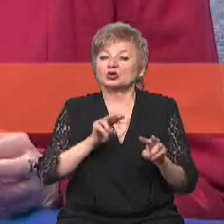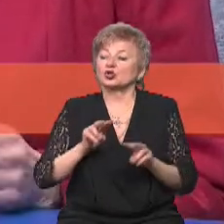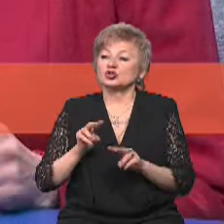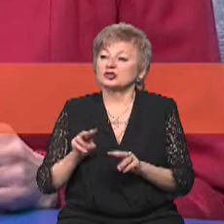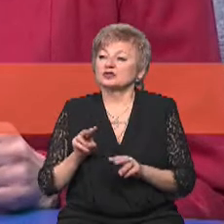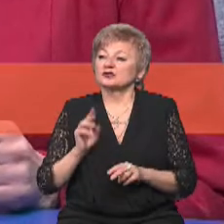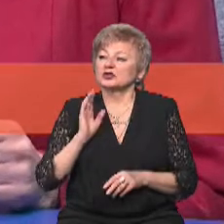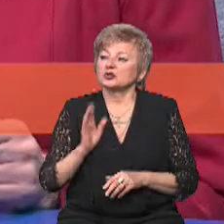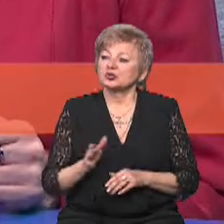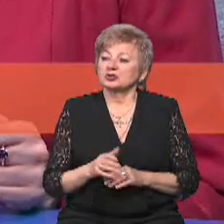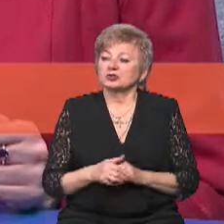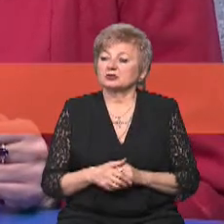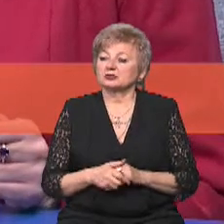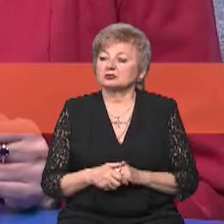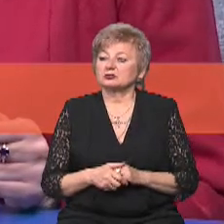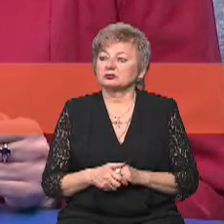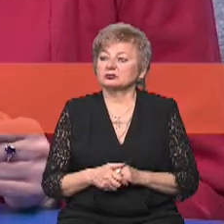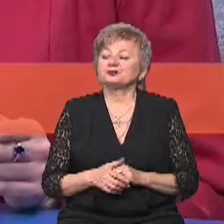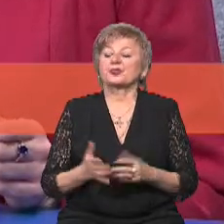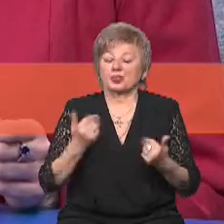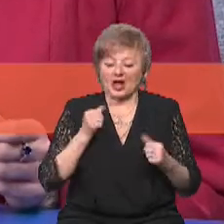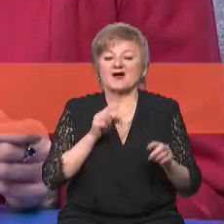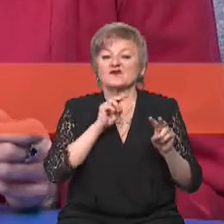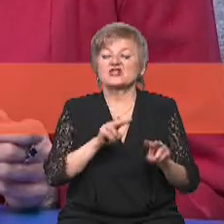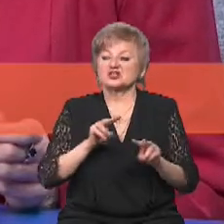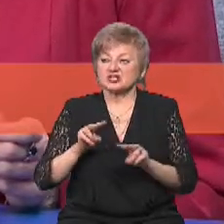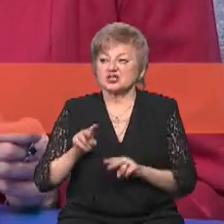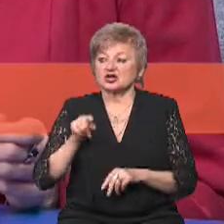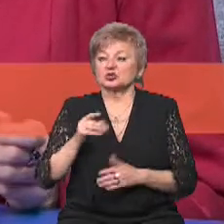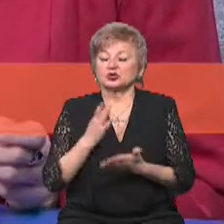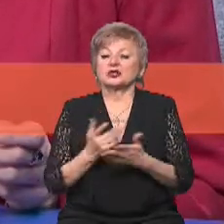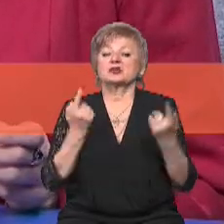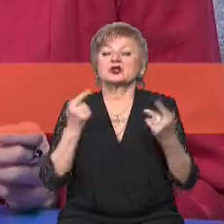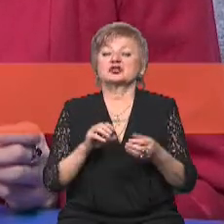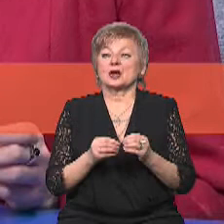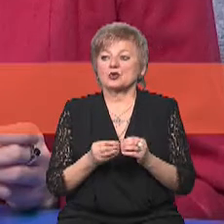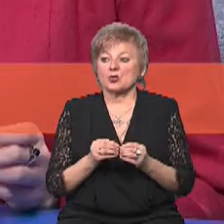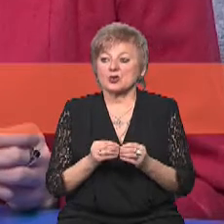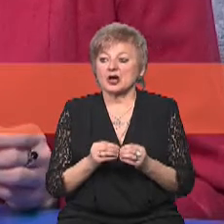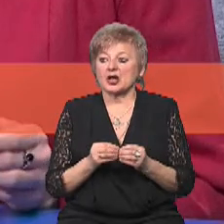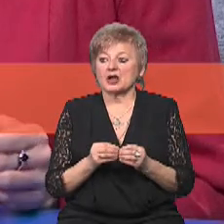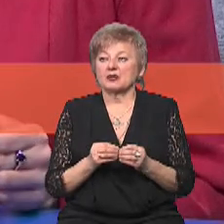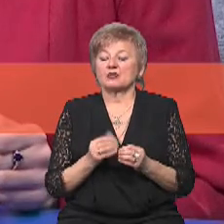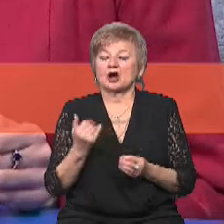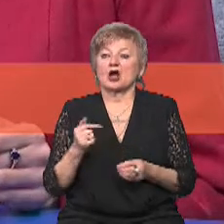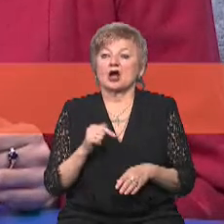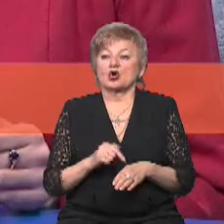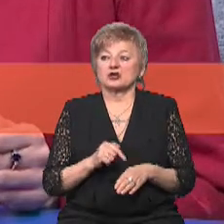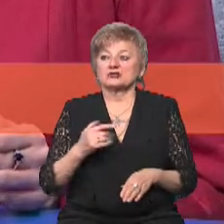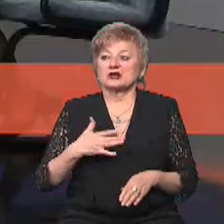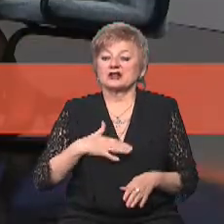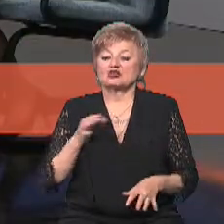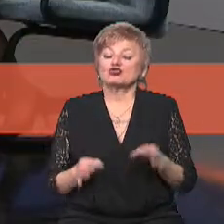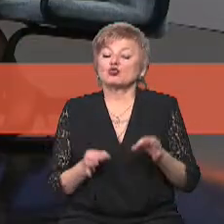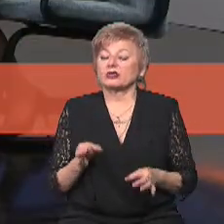чи не відпускають їх? Відстежуємо. І тут є велика проблема, вже велика проблема, вона стосується наших